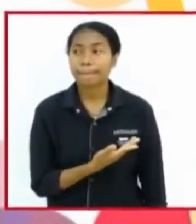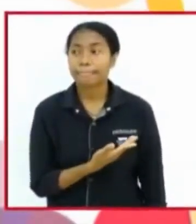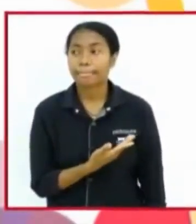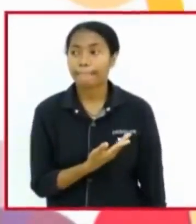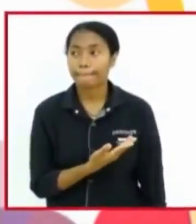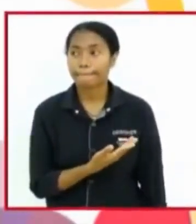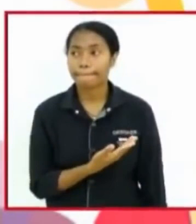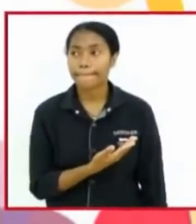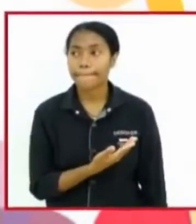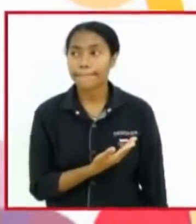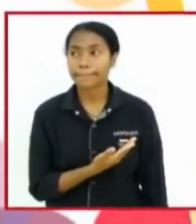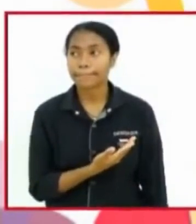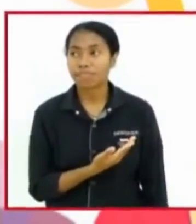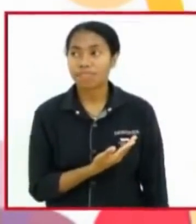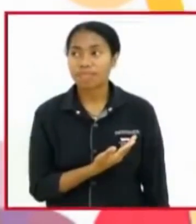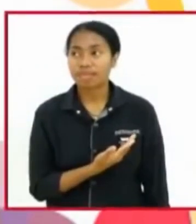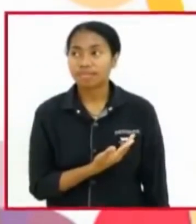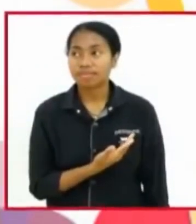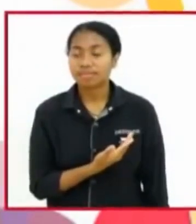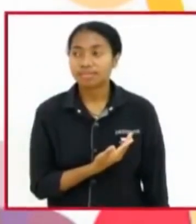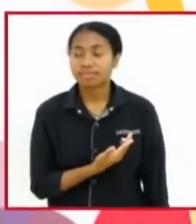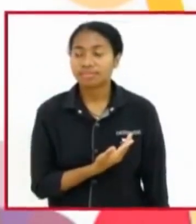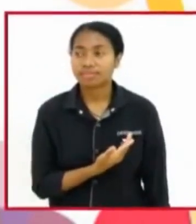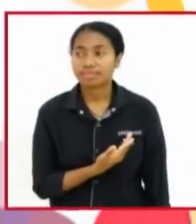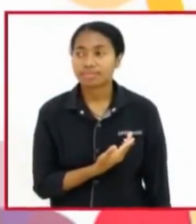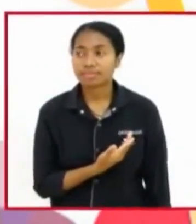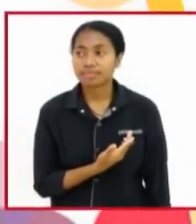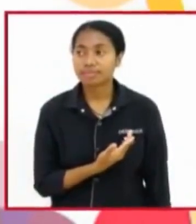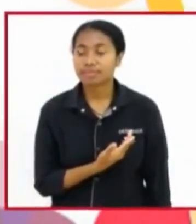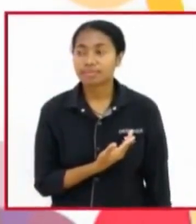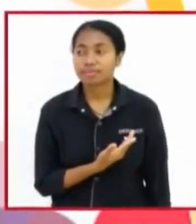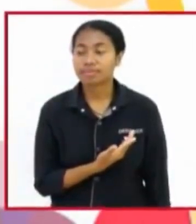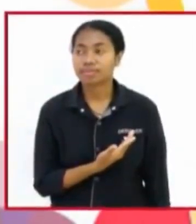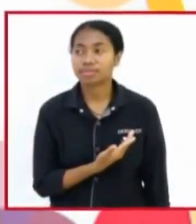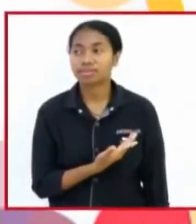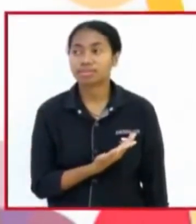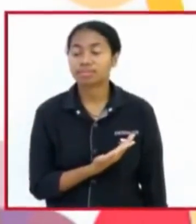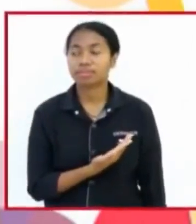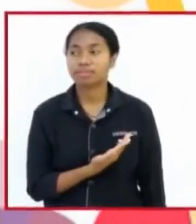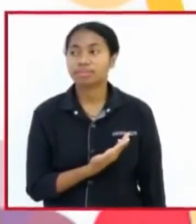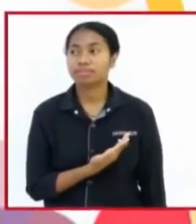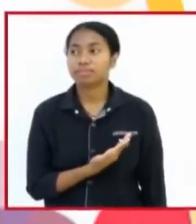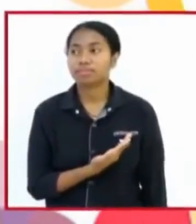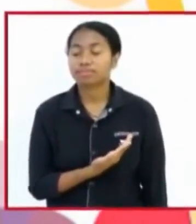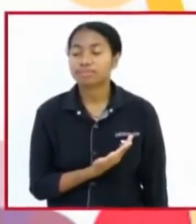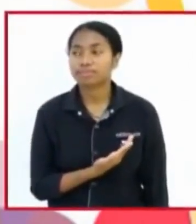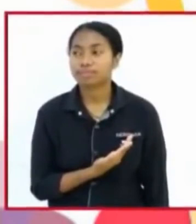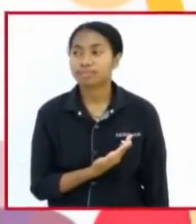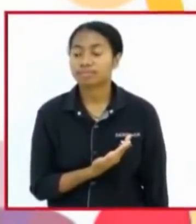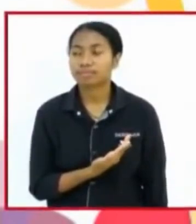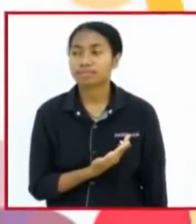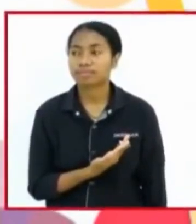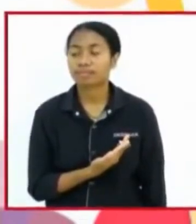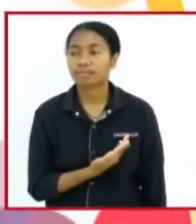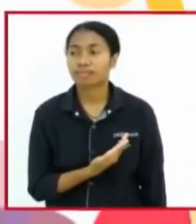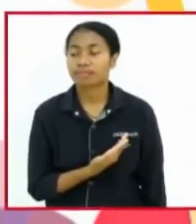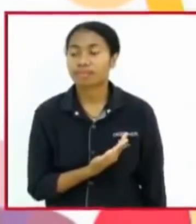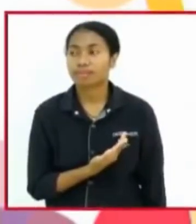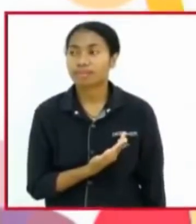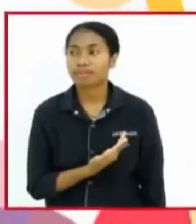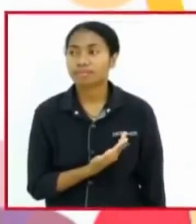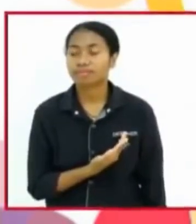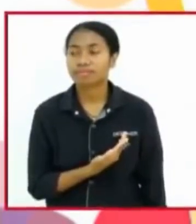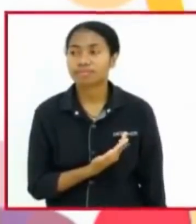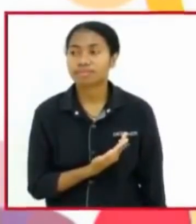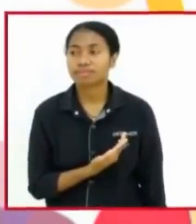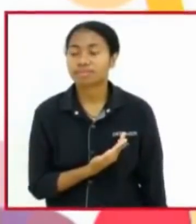Serikat tapi Saat kebenaran datang komitmen Amerika menguap akhirnya orang Israel sadar sekali lagi bahwa